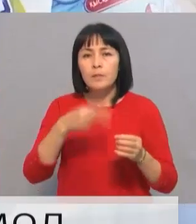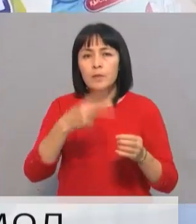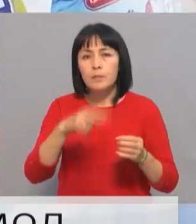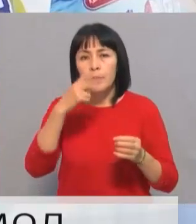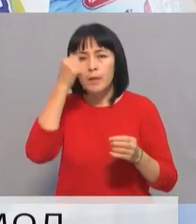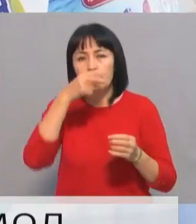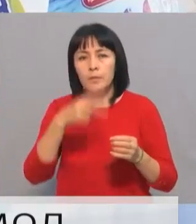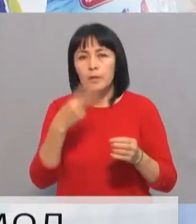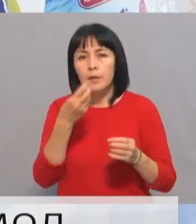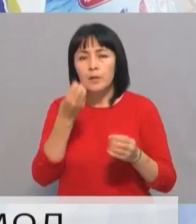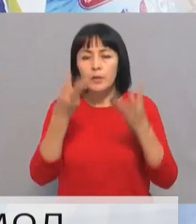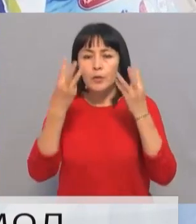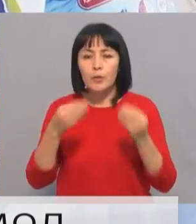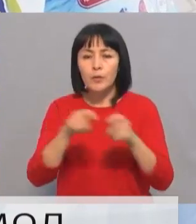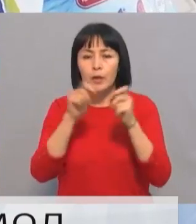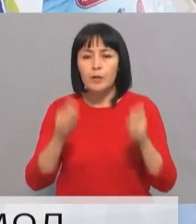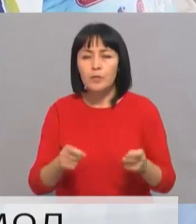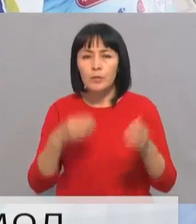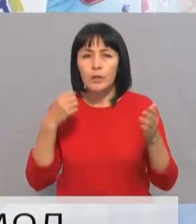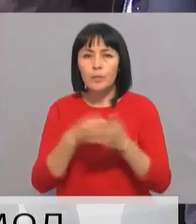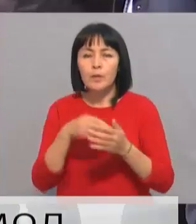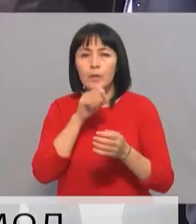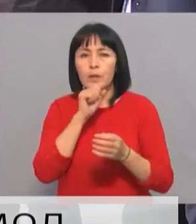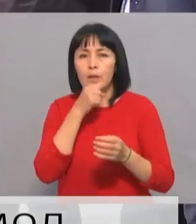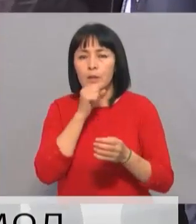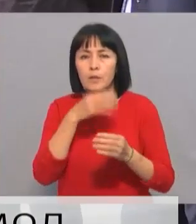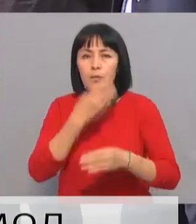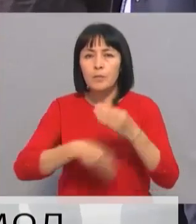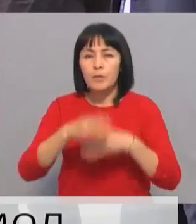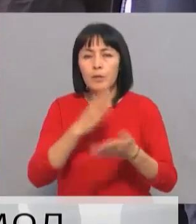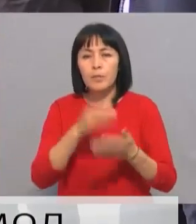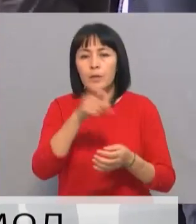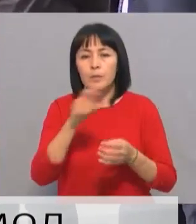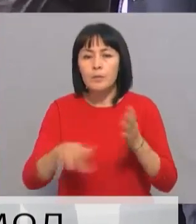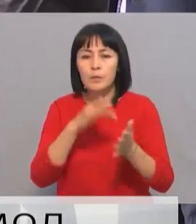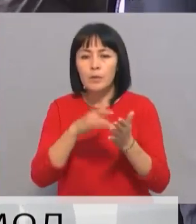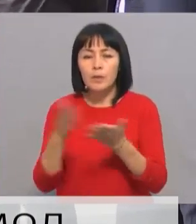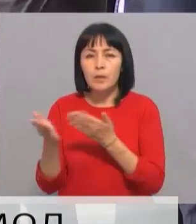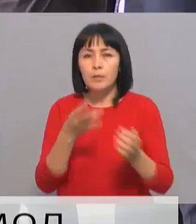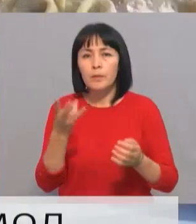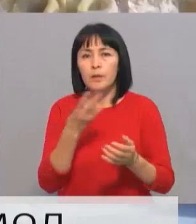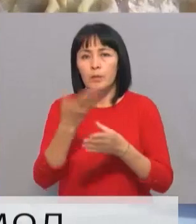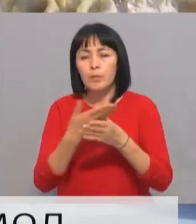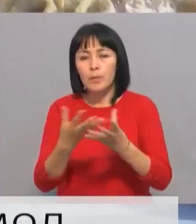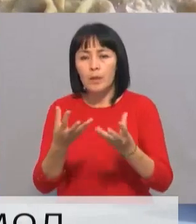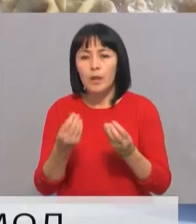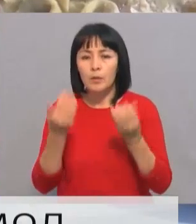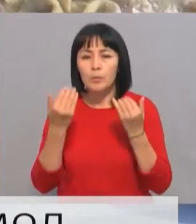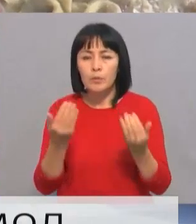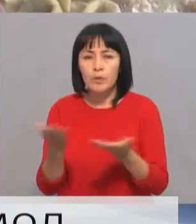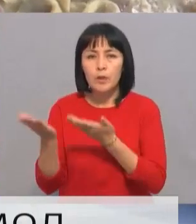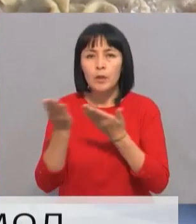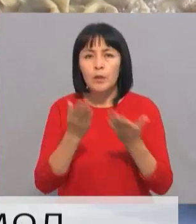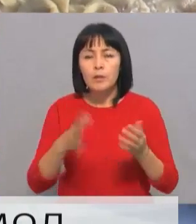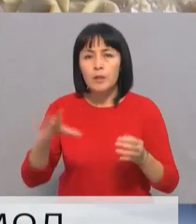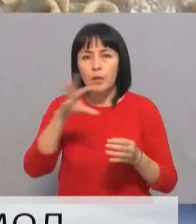2022 жылдың 22 шілдесінде ашылған. Содан бері зейнеткерлер мен мүгедектігі бар азаматтар орталыққа келіп керекті көмегін алған. Бұл жерге